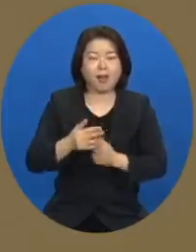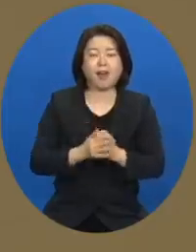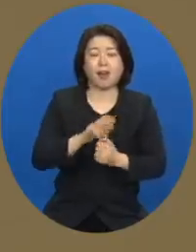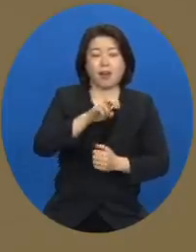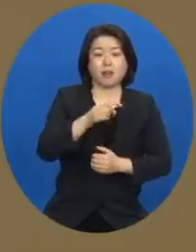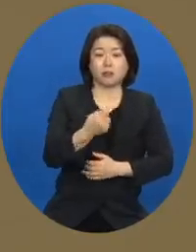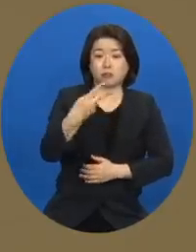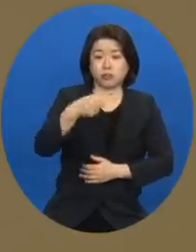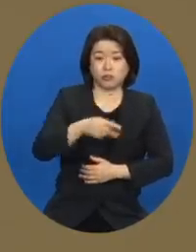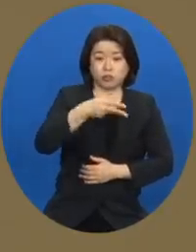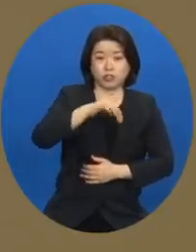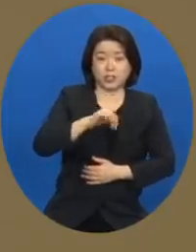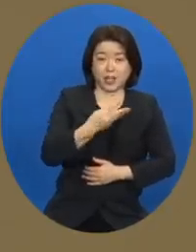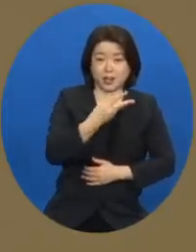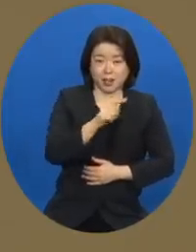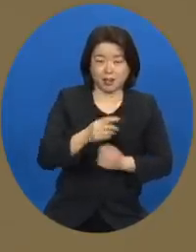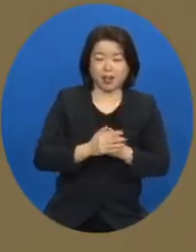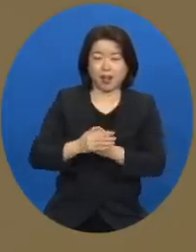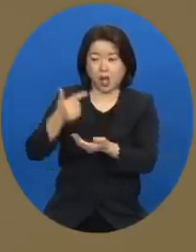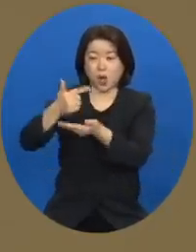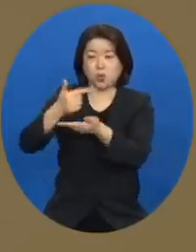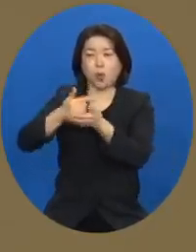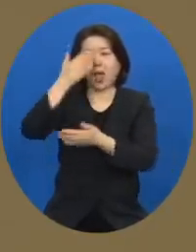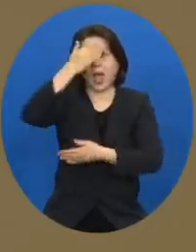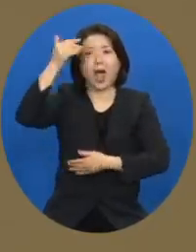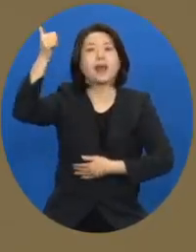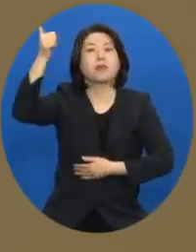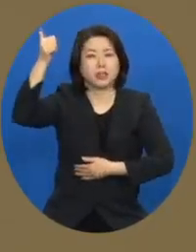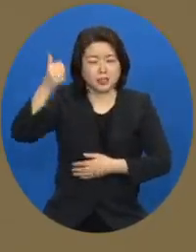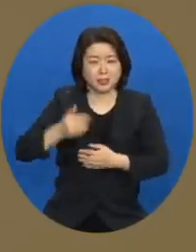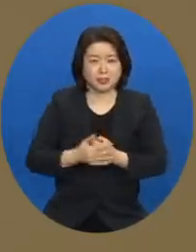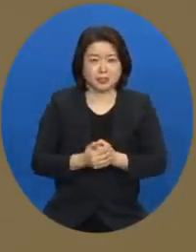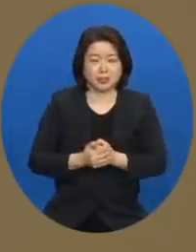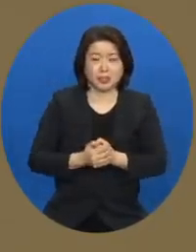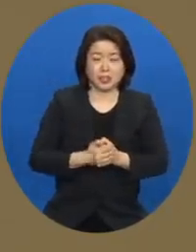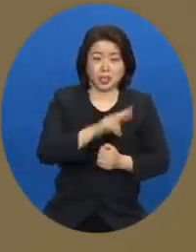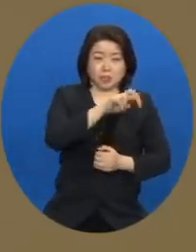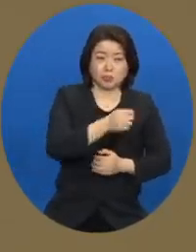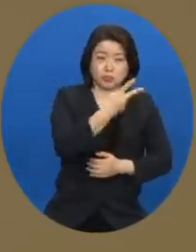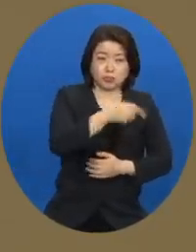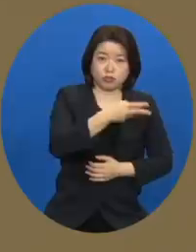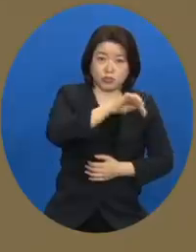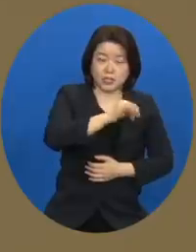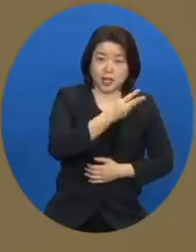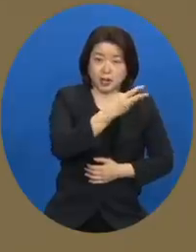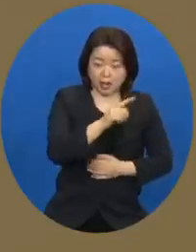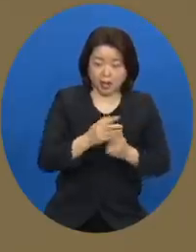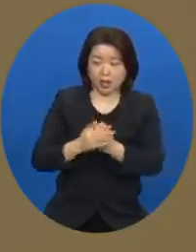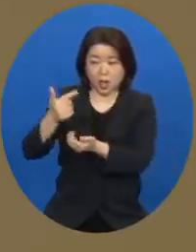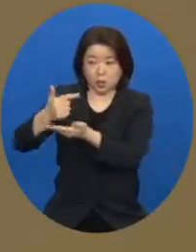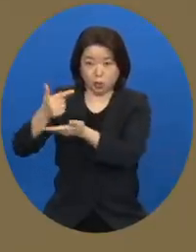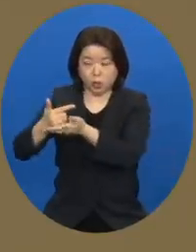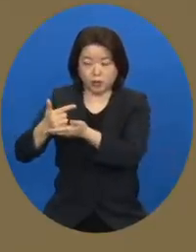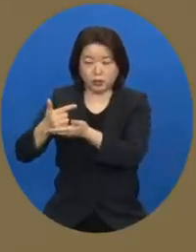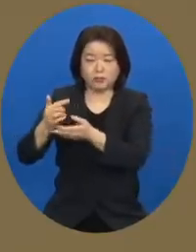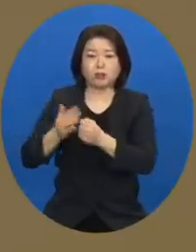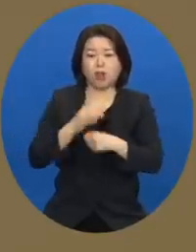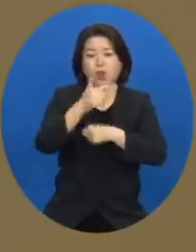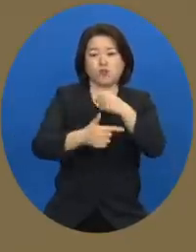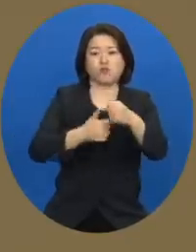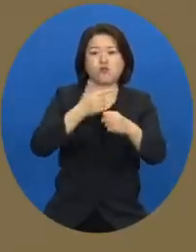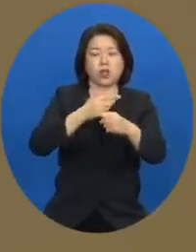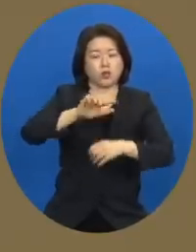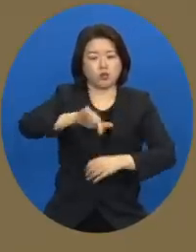무드셀라가 노아의 할아버지입니다. 그런데 이 무드셀라와 노아는 600년을 같이 살았어요.